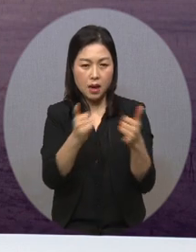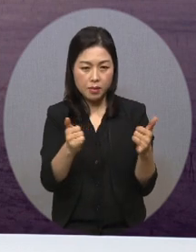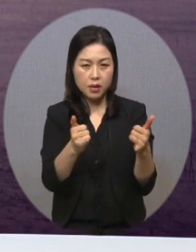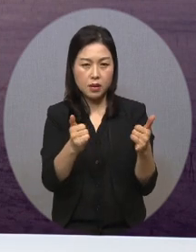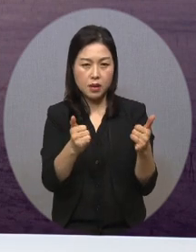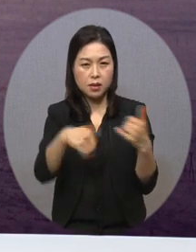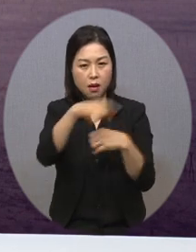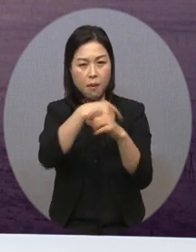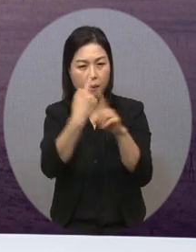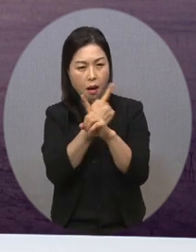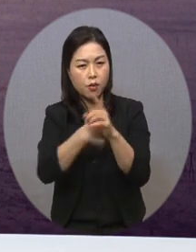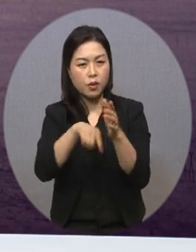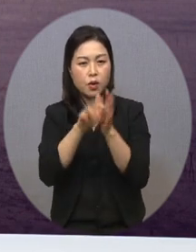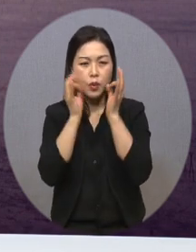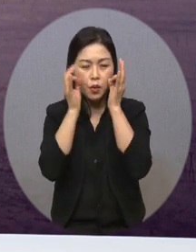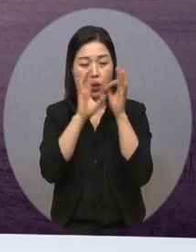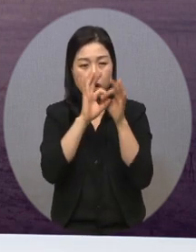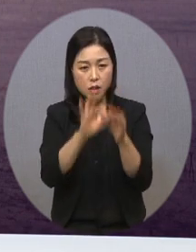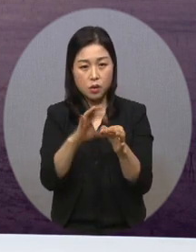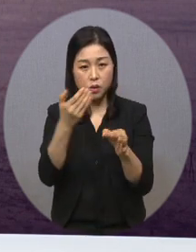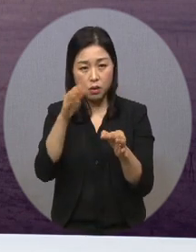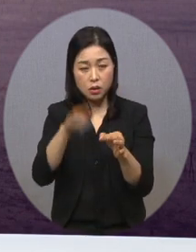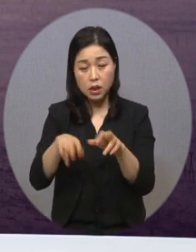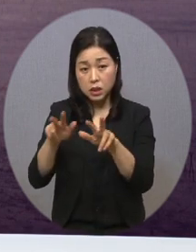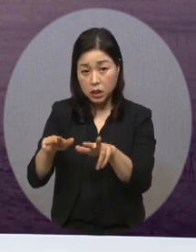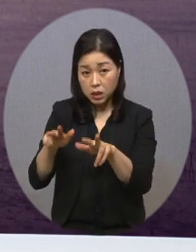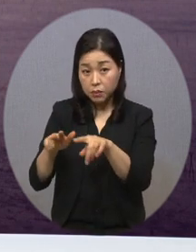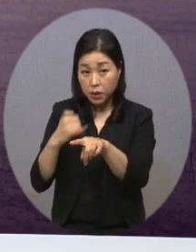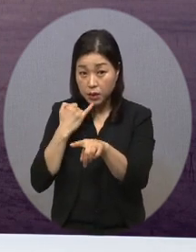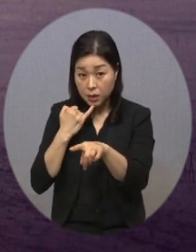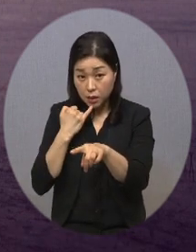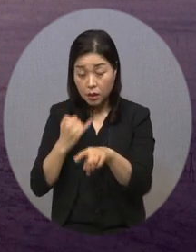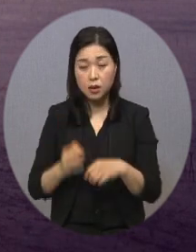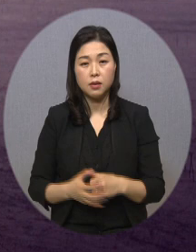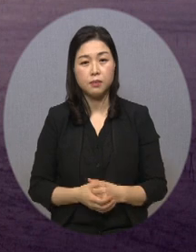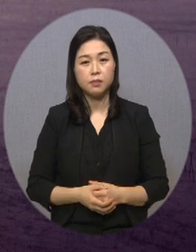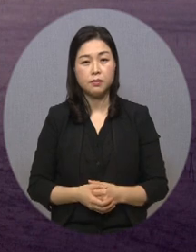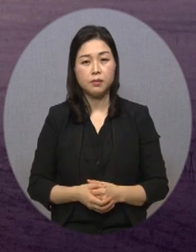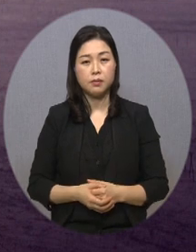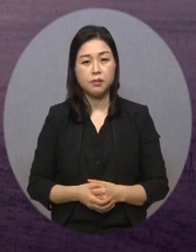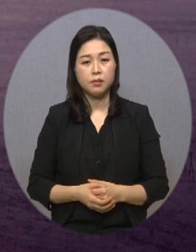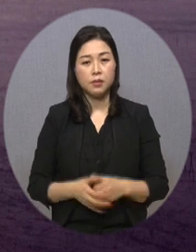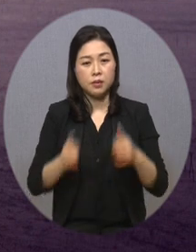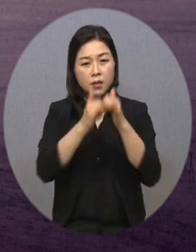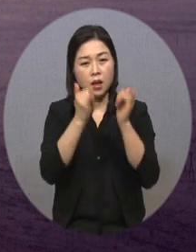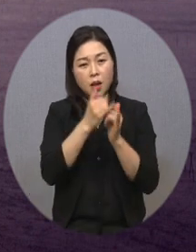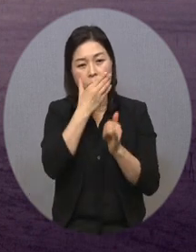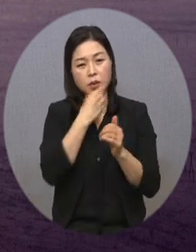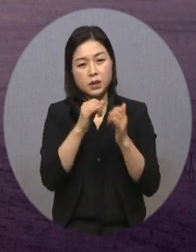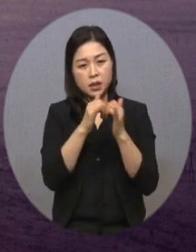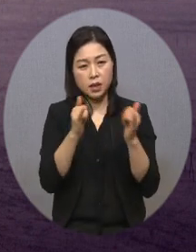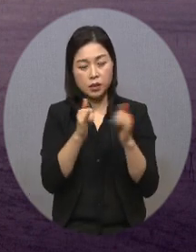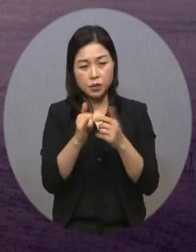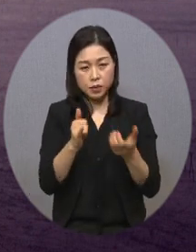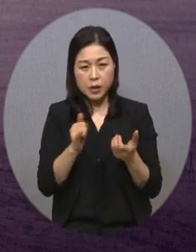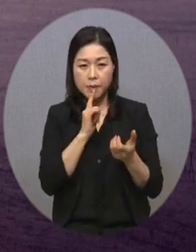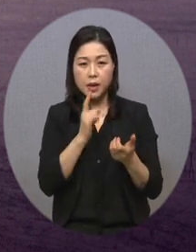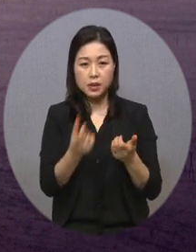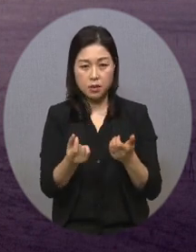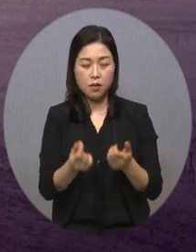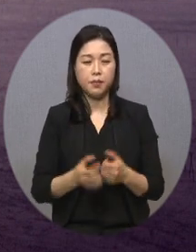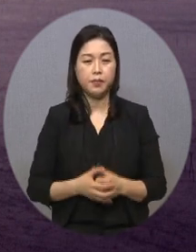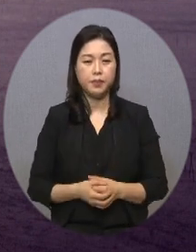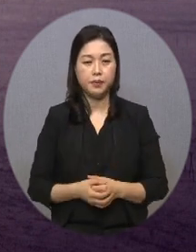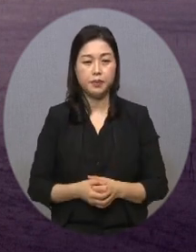노력을 해오셨는데 현실은 많이 나아졌나요? 네, 사회복지사의 경우에는 조금 전에 말씀드린